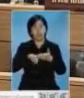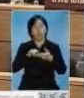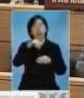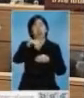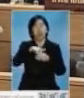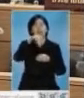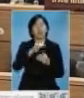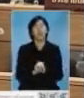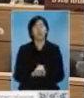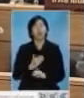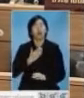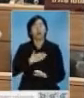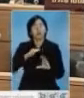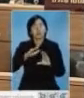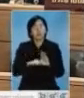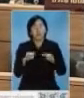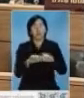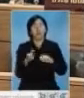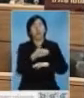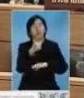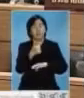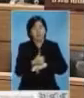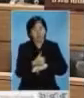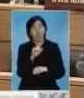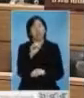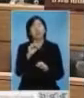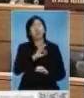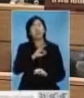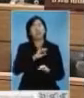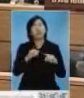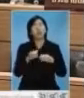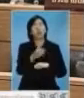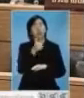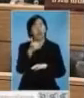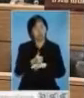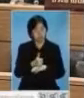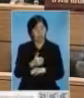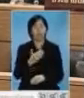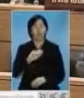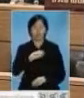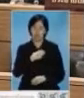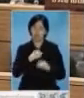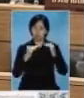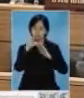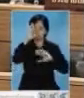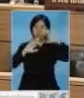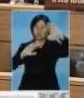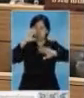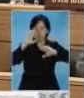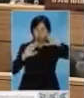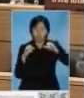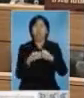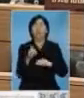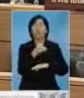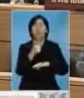กผมสมัครเป็นพรรคการเมืองเป็นสมาชิกพรรคการเมืองพวกผมมีศรัทธาในระบอบประชาธิปไตยศรัทธาในพรรค